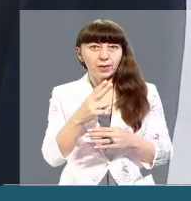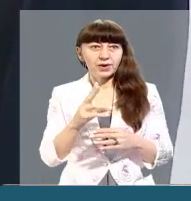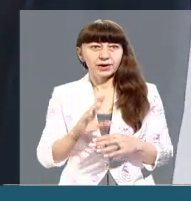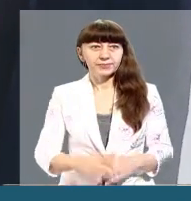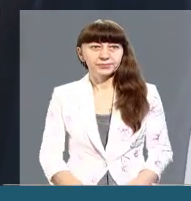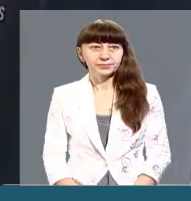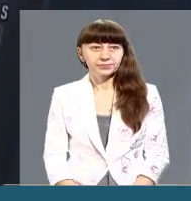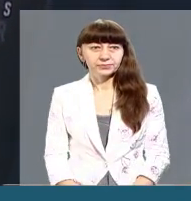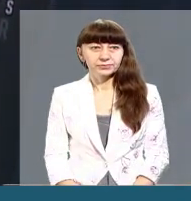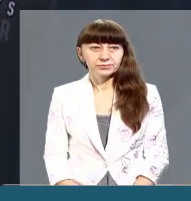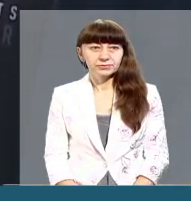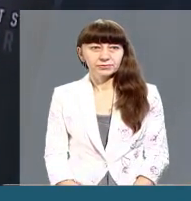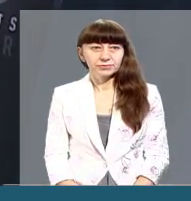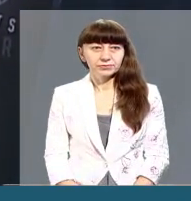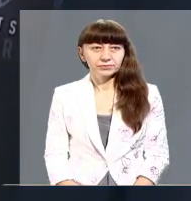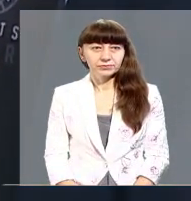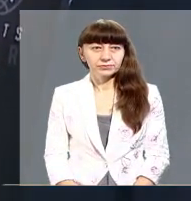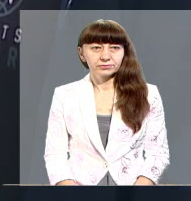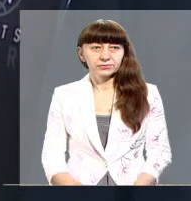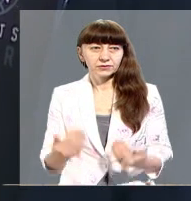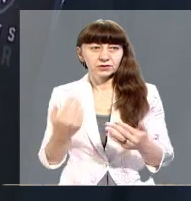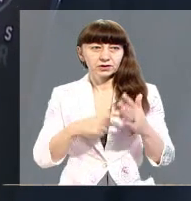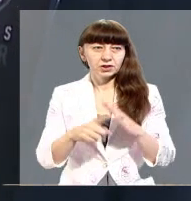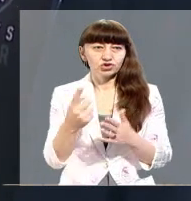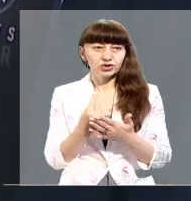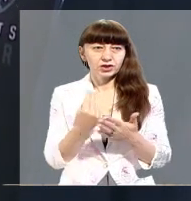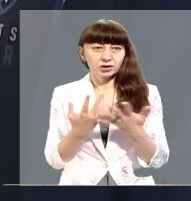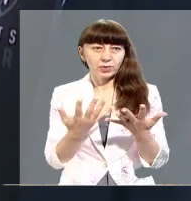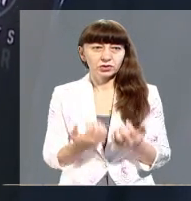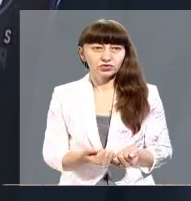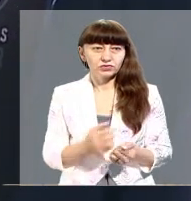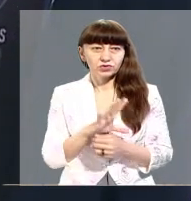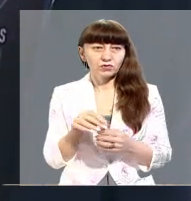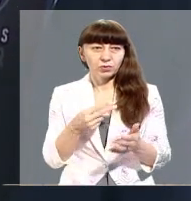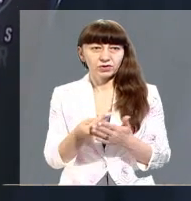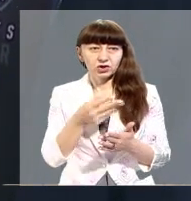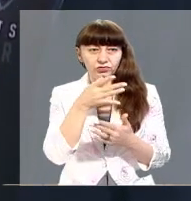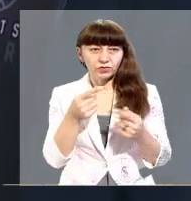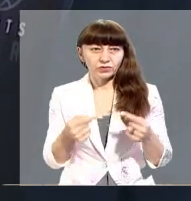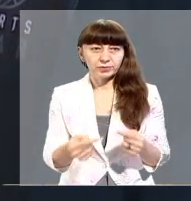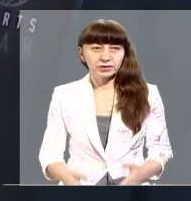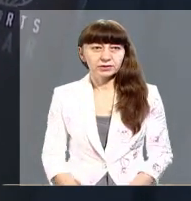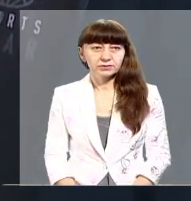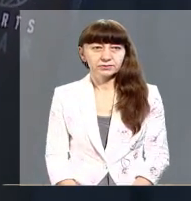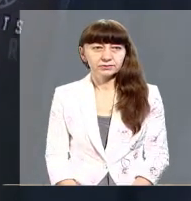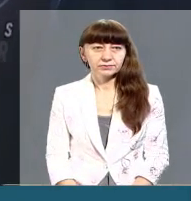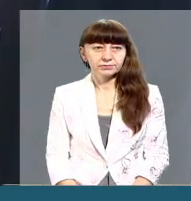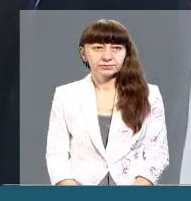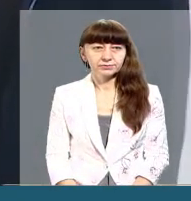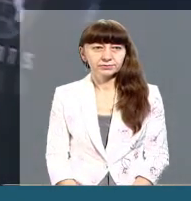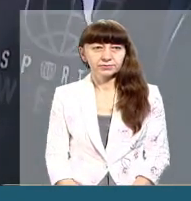Конечно, конечно. Угу. Сейчас деньги стали получать, так? Да, все выплачивается, все вовремя.